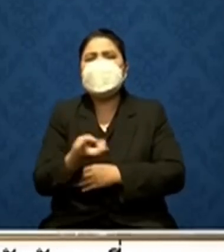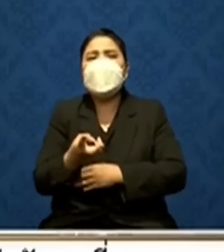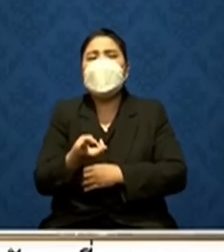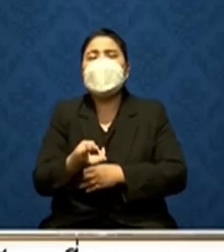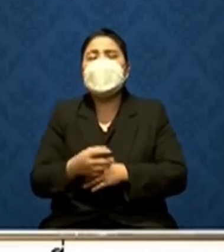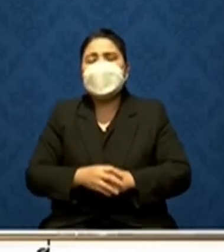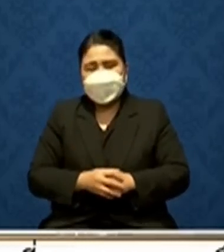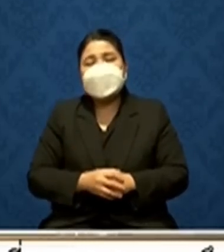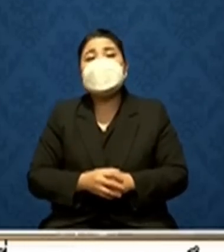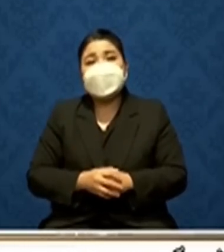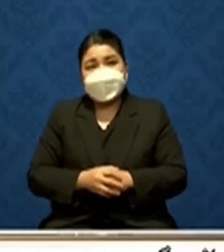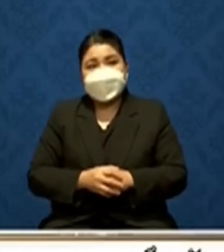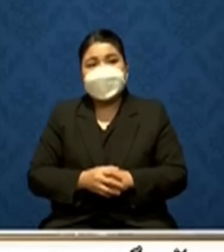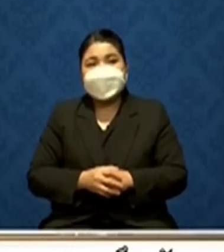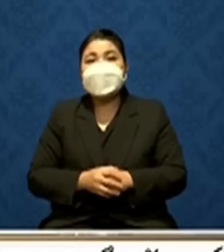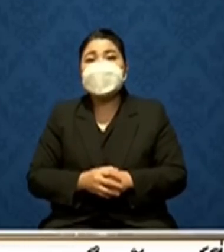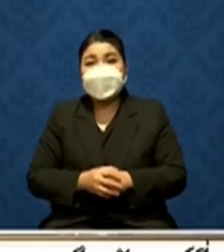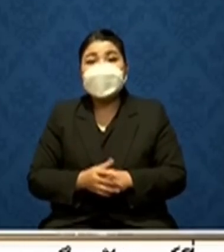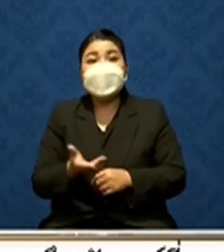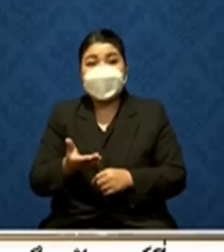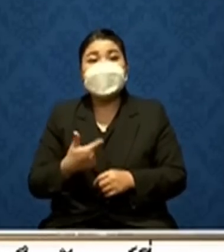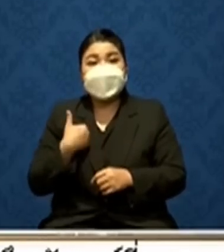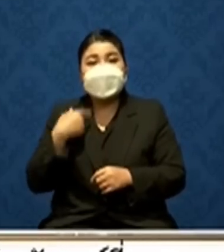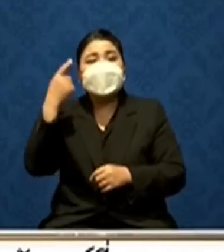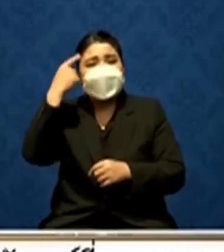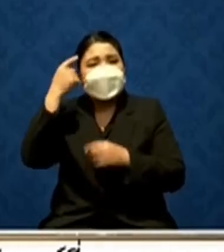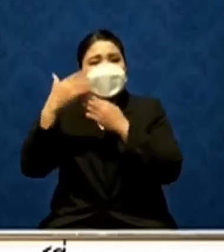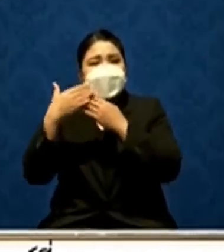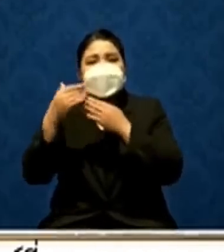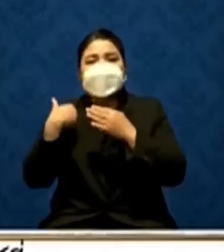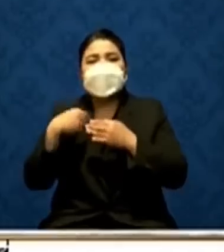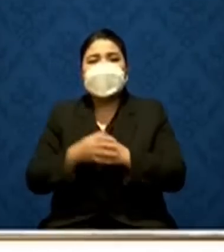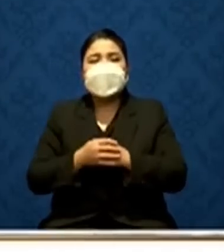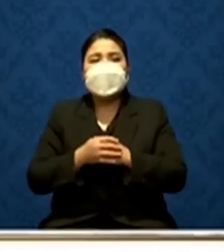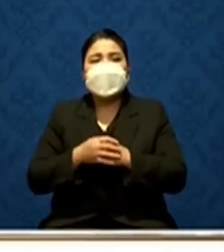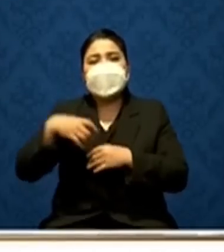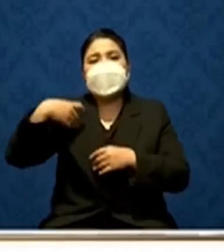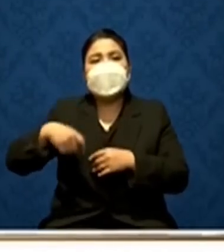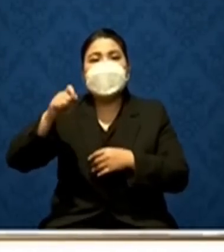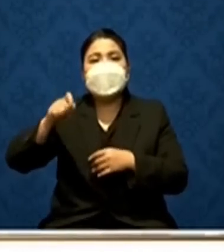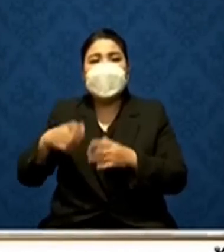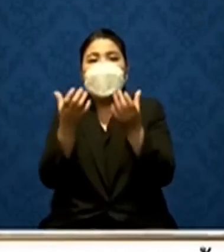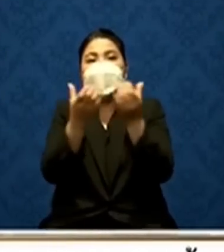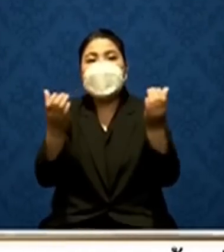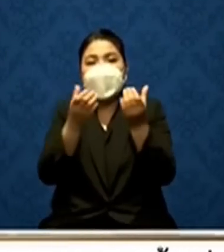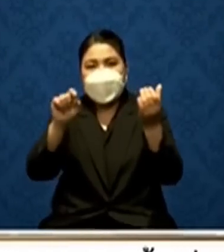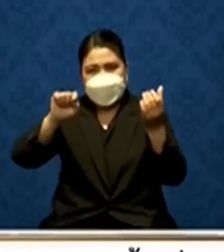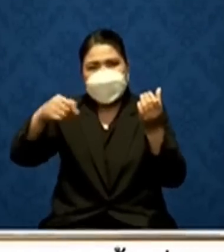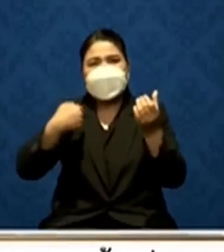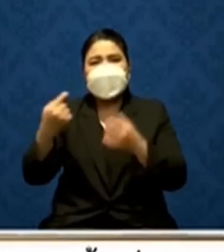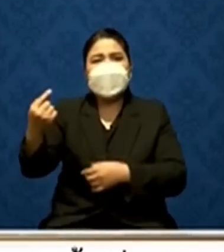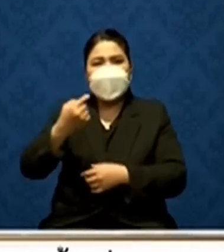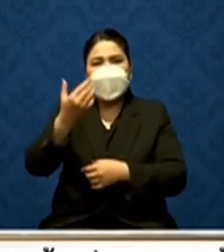กำลังสำนึกครับถ้ายังมีเวลาครับไปใช้สารนะทำหนูน่ะที่เขาสามารถทับตัวมาที่สภาได้ว่า